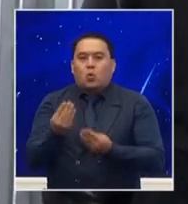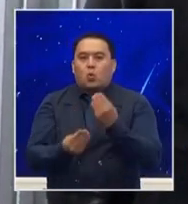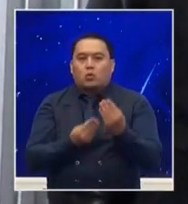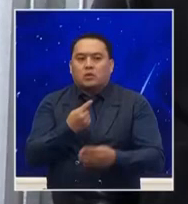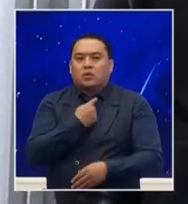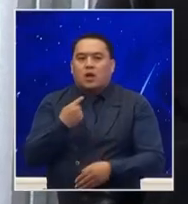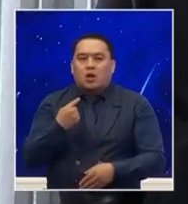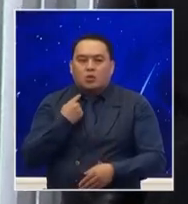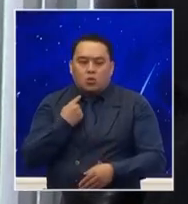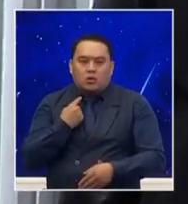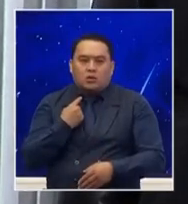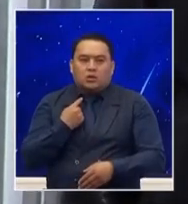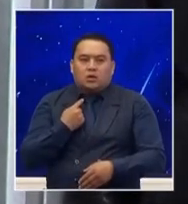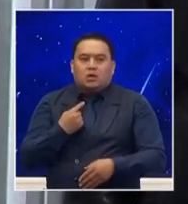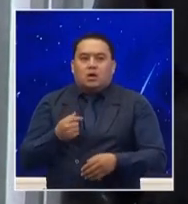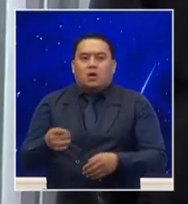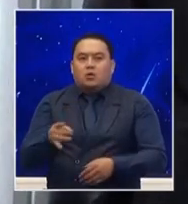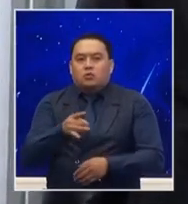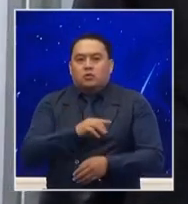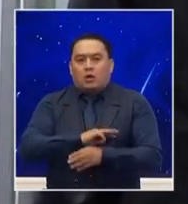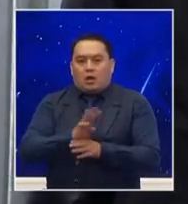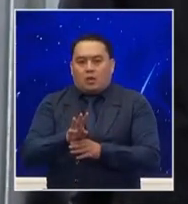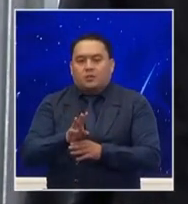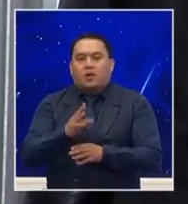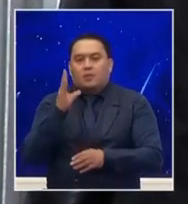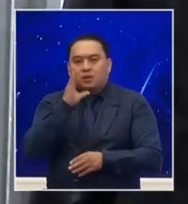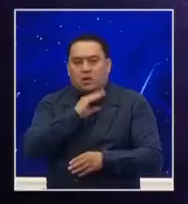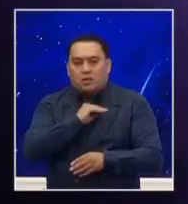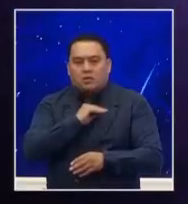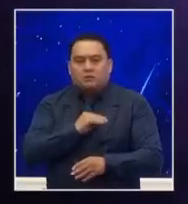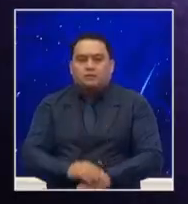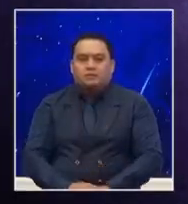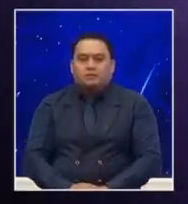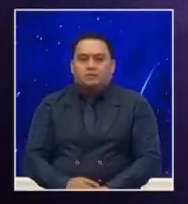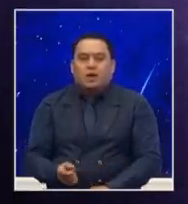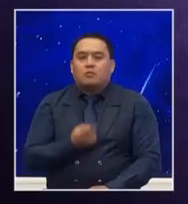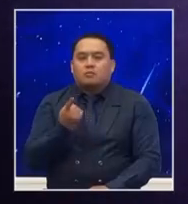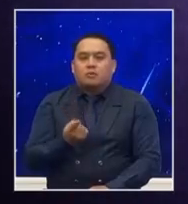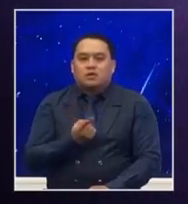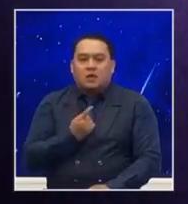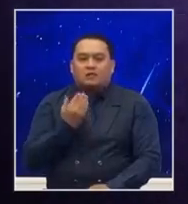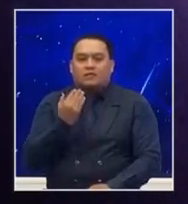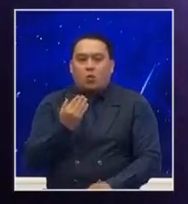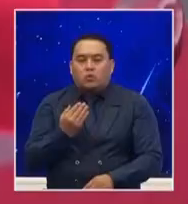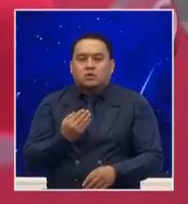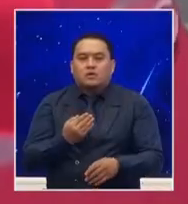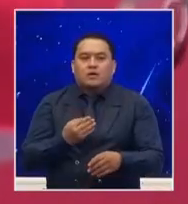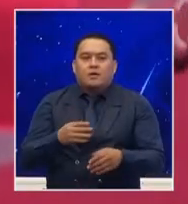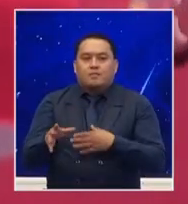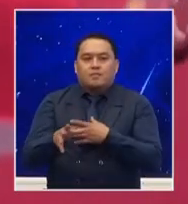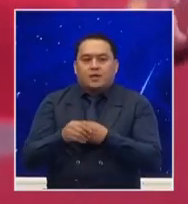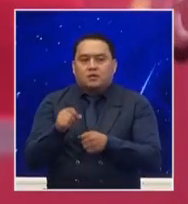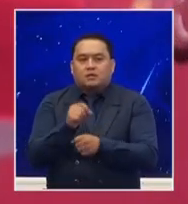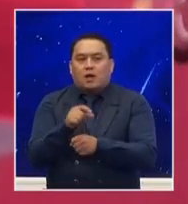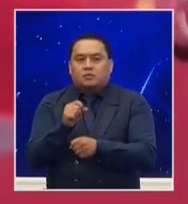алаңдарымен талдықорғанды және жақын аудандарды қамтамасыз ете алатынына көзім жетеді. Шеберхана дизайнерлермен және менеджерлермен бірге әр